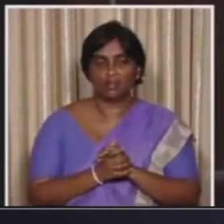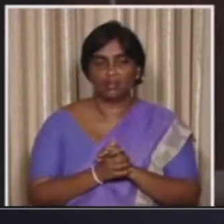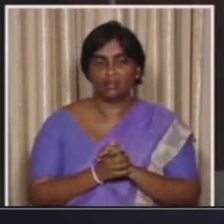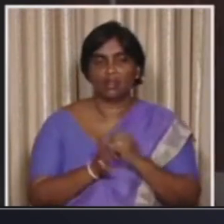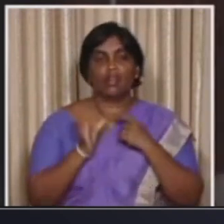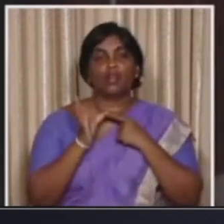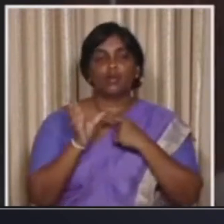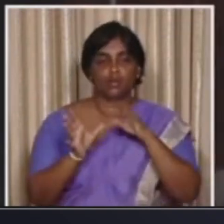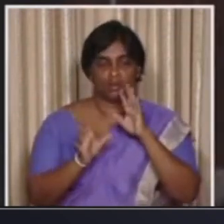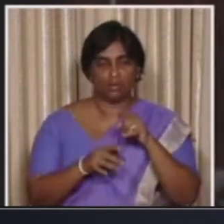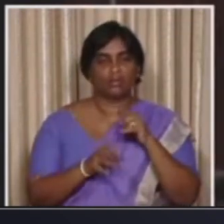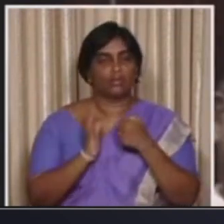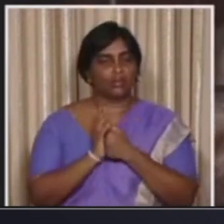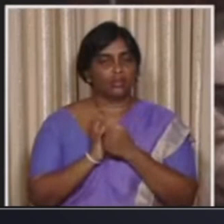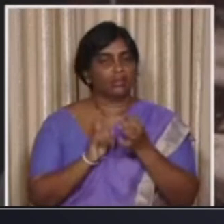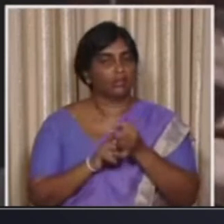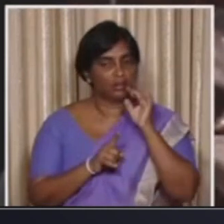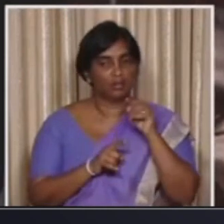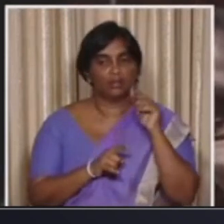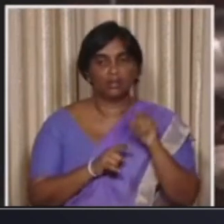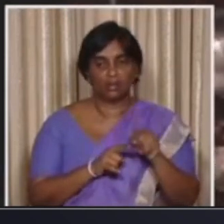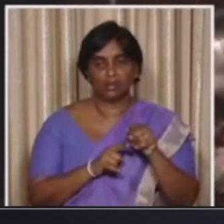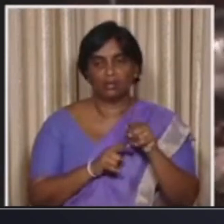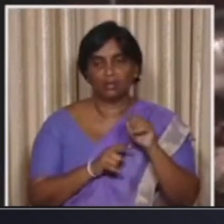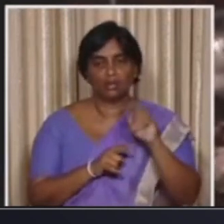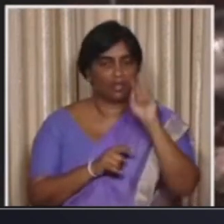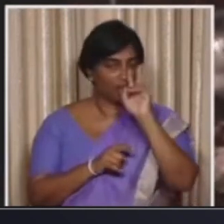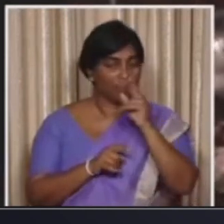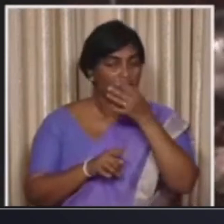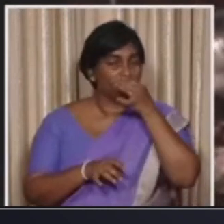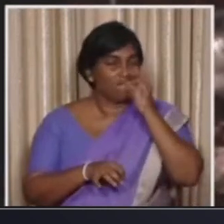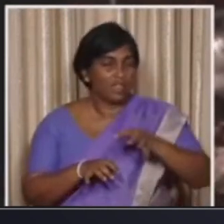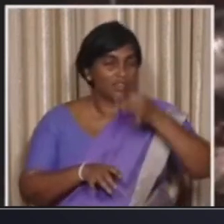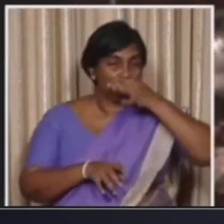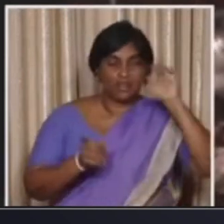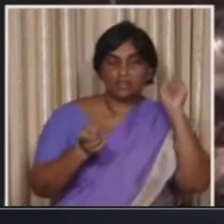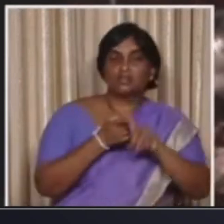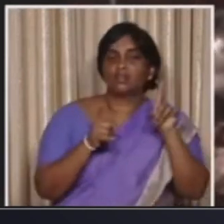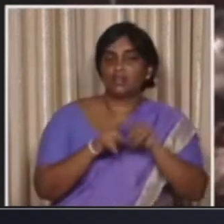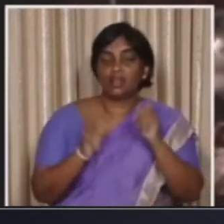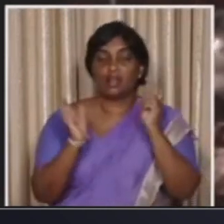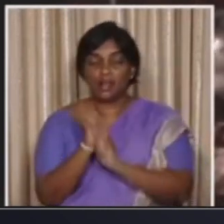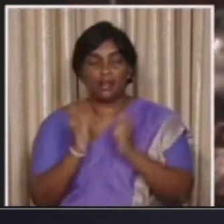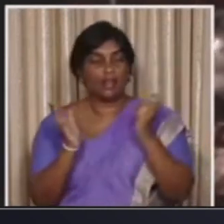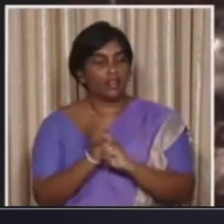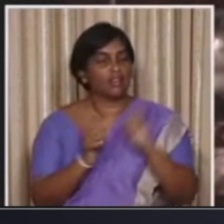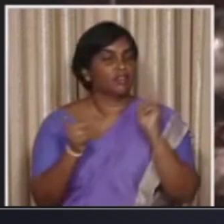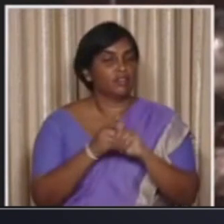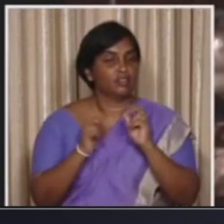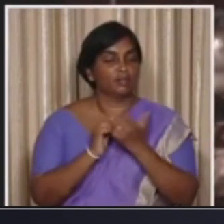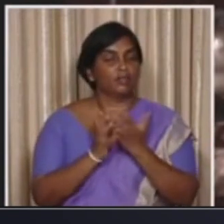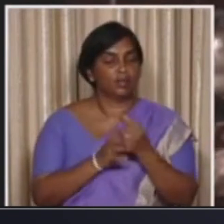උත්තරයක් දීලා දිනවා ගරු සභාපතිතුමනි මේ අය විසෙන් විස නසනවා වගේ ණයෙන් ණය වසන් විස දාන්න තමයි